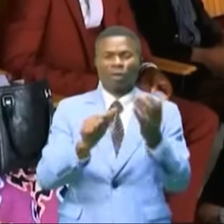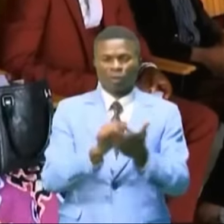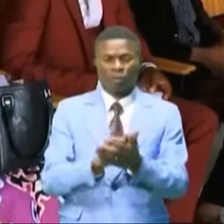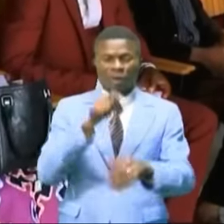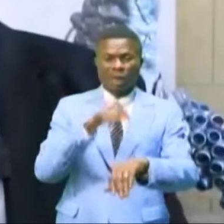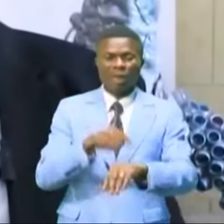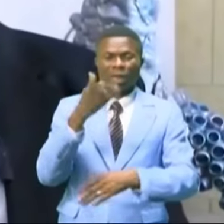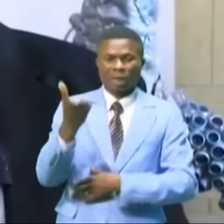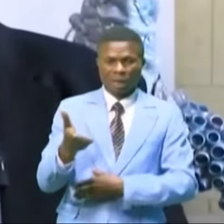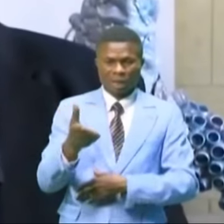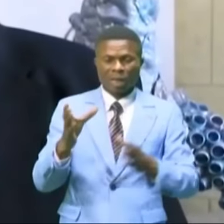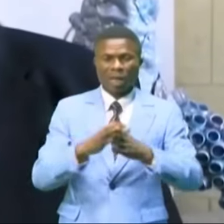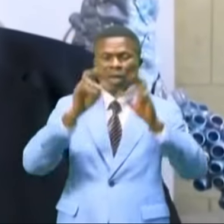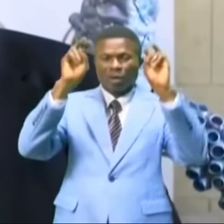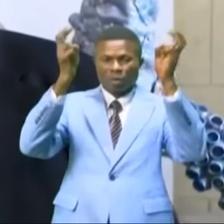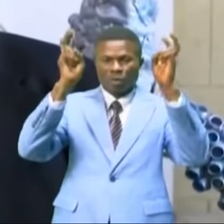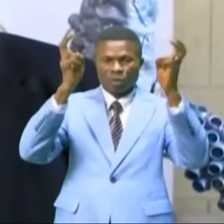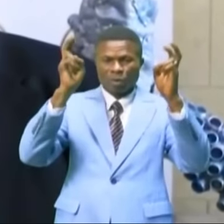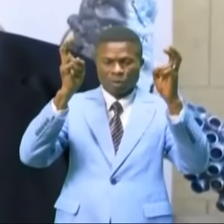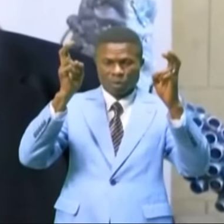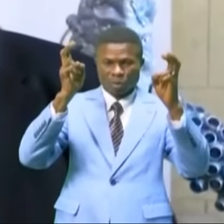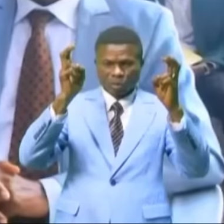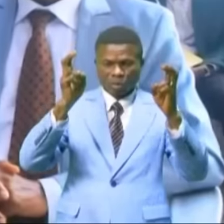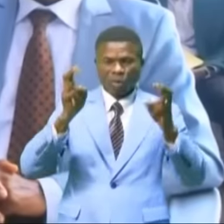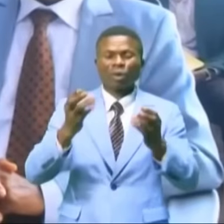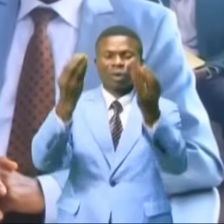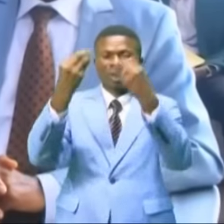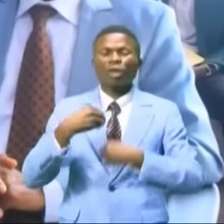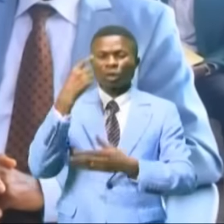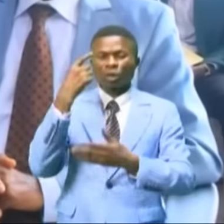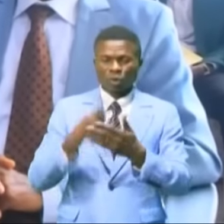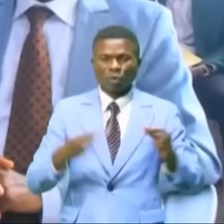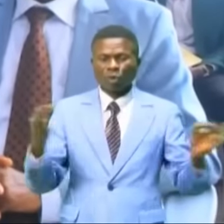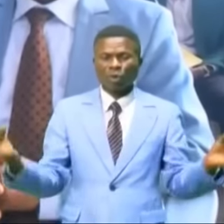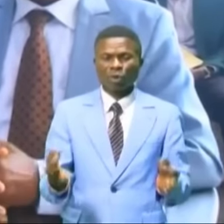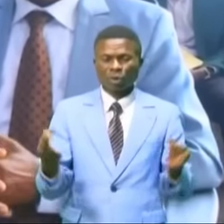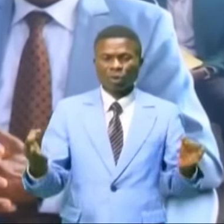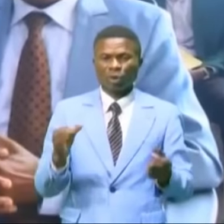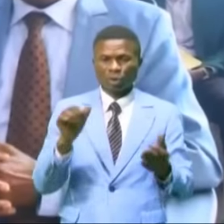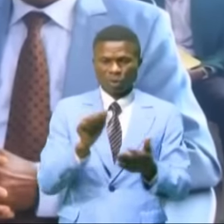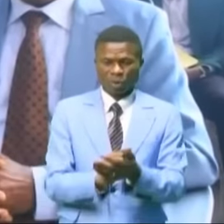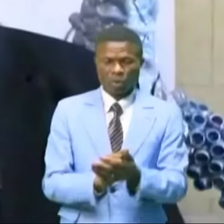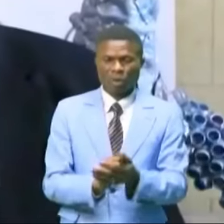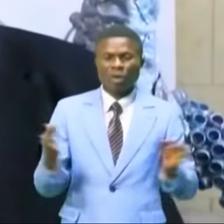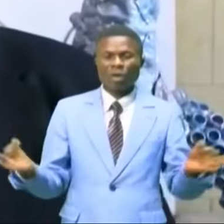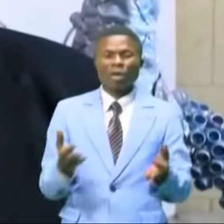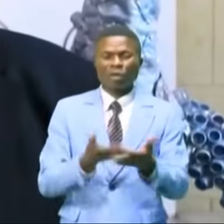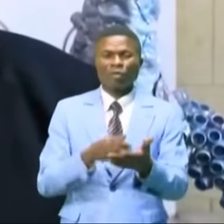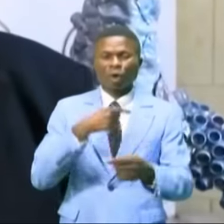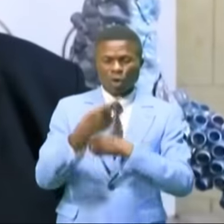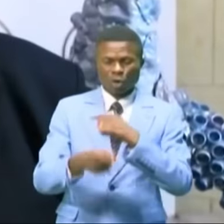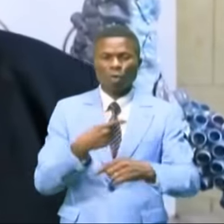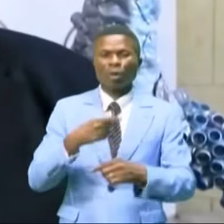date-là, avec le thème que l'ICOM donne, de célébrer. Et cette célébration commence